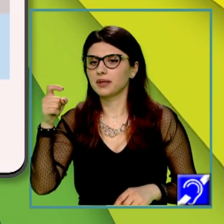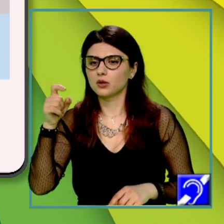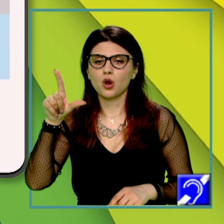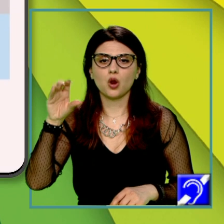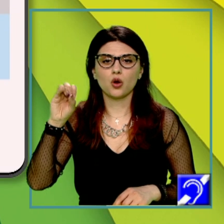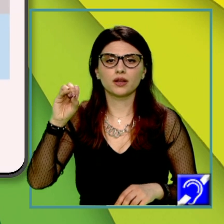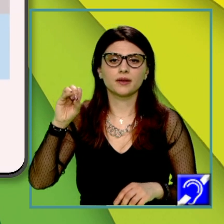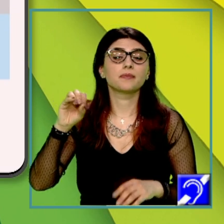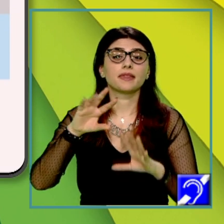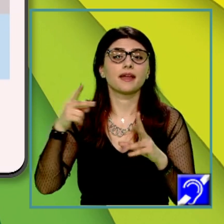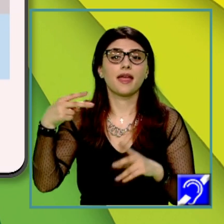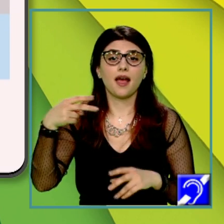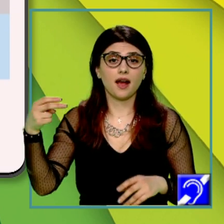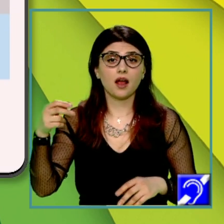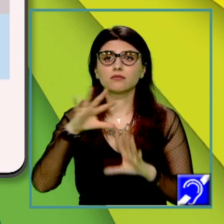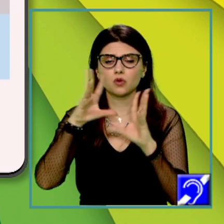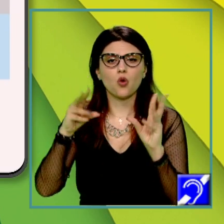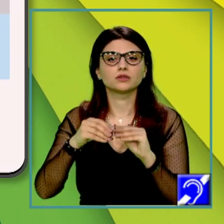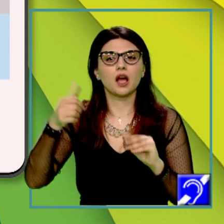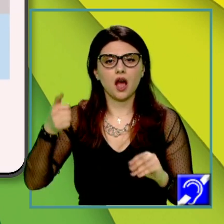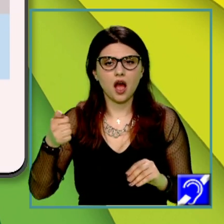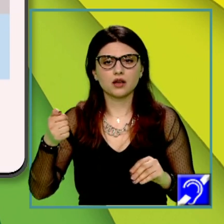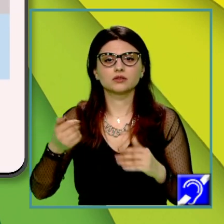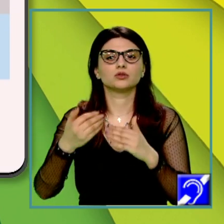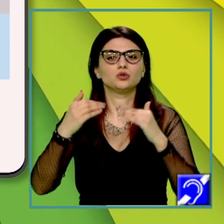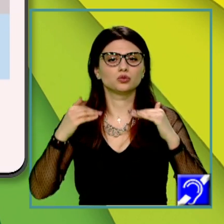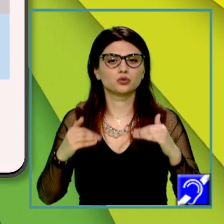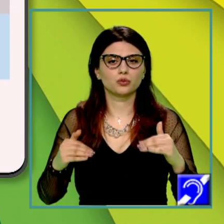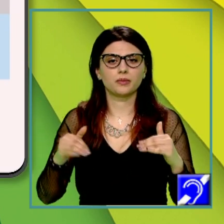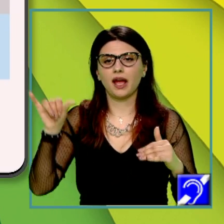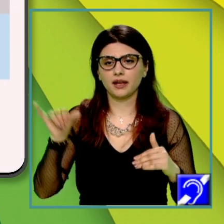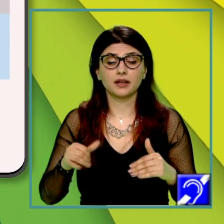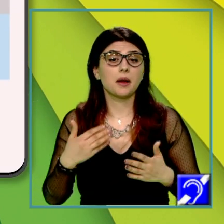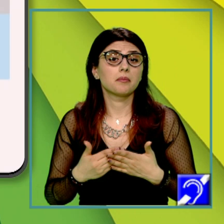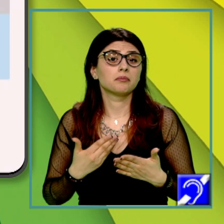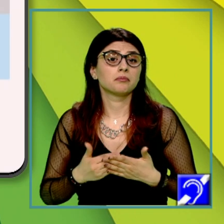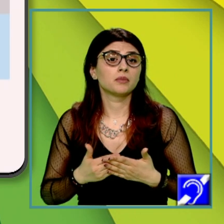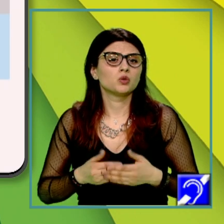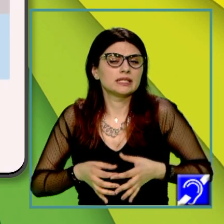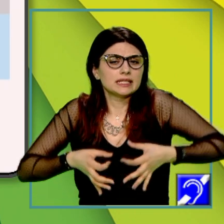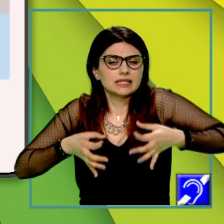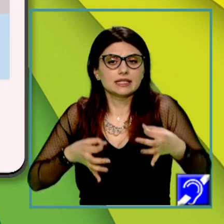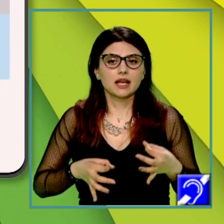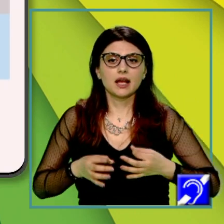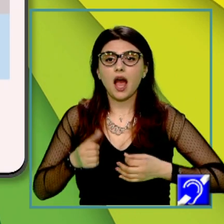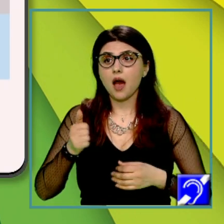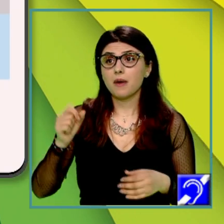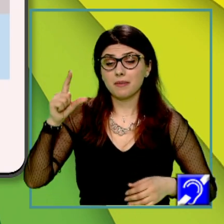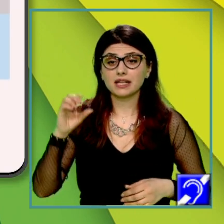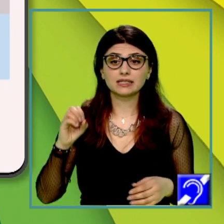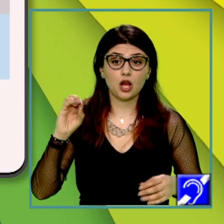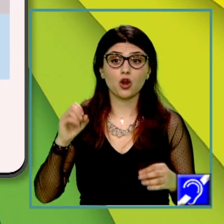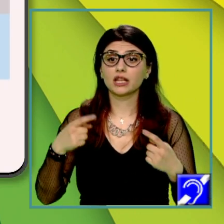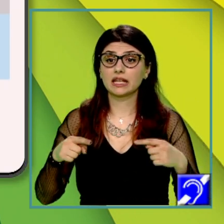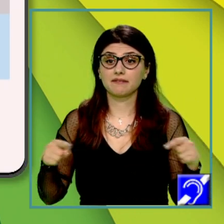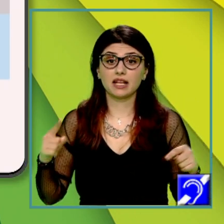egal cu logaritm în bază din x supra y pentru a strict mai mare decât 0 diferit de